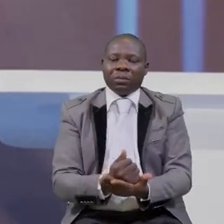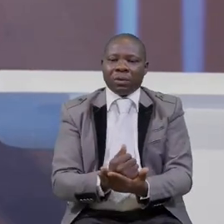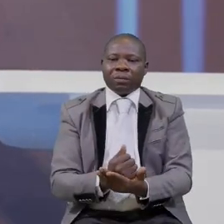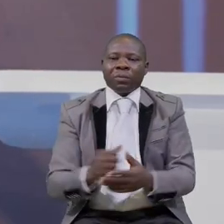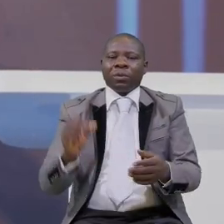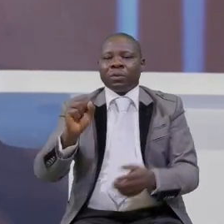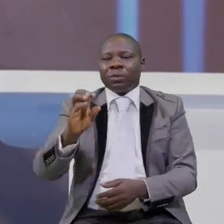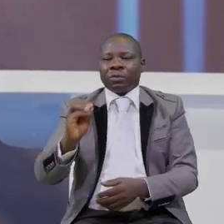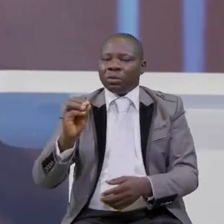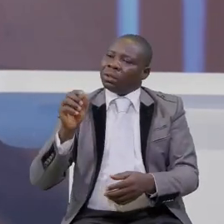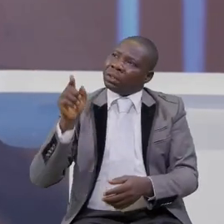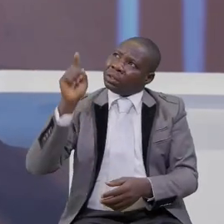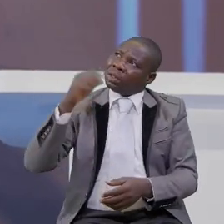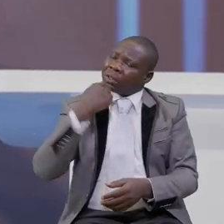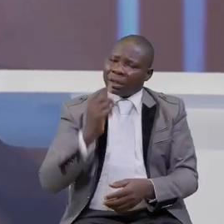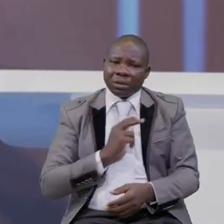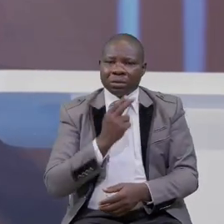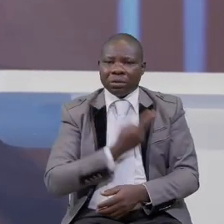Ainsi donc, il nous dit,